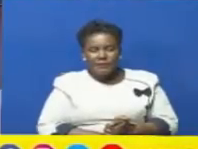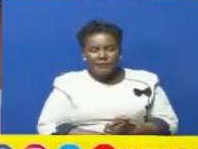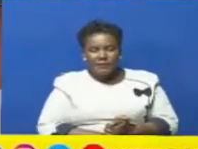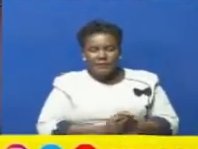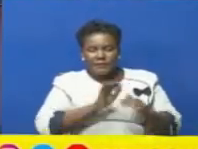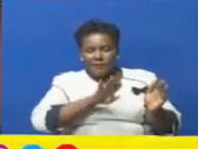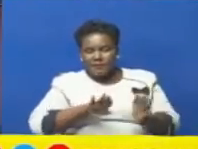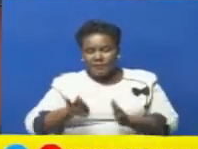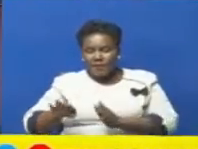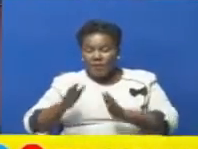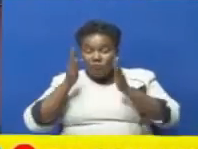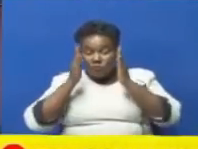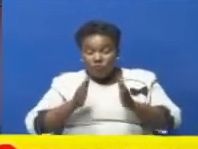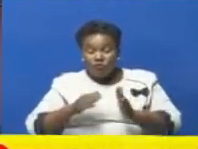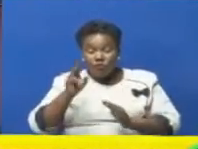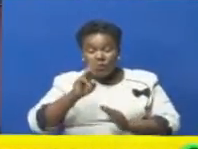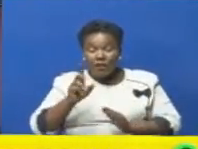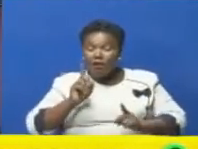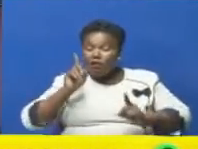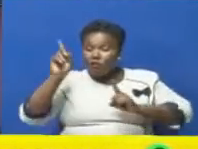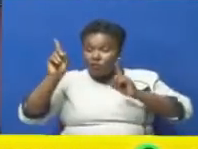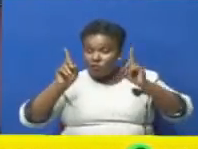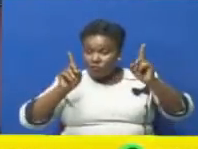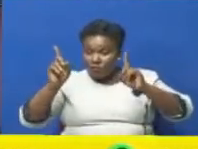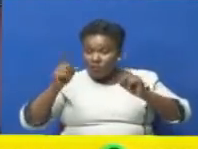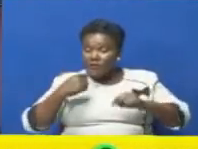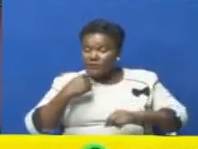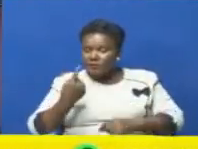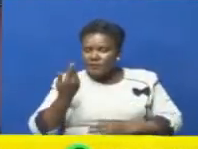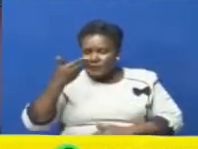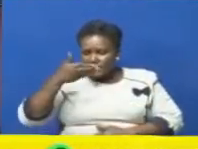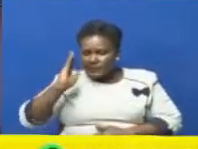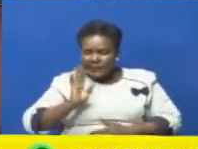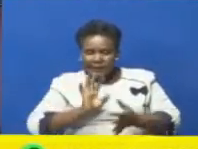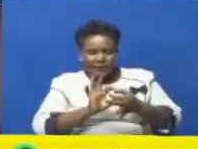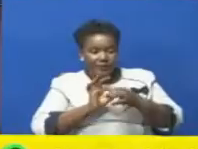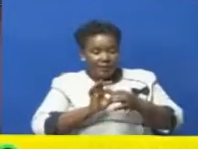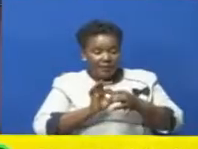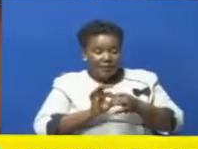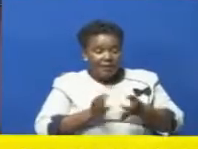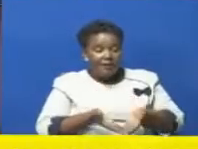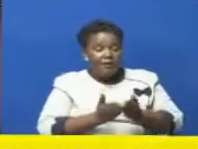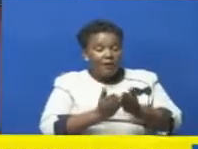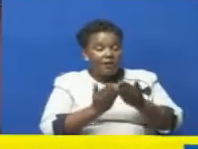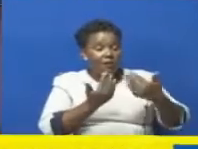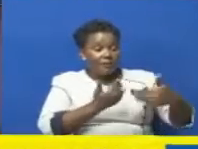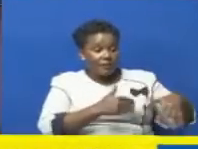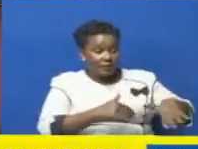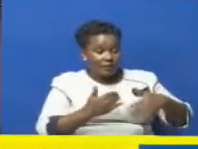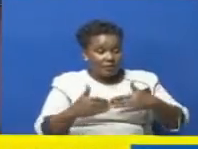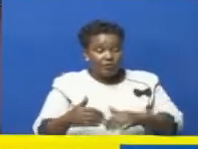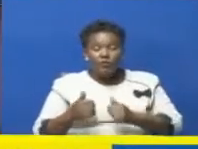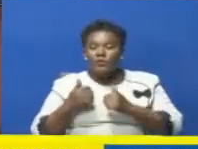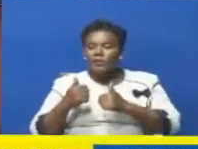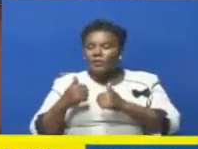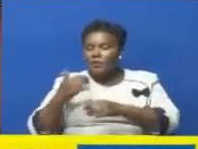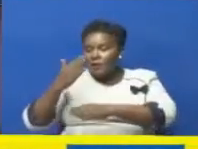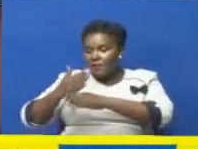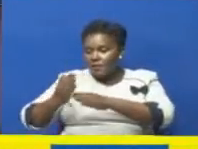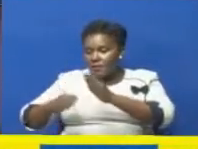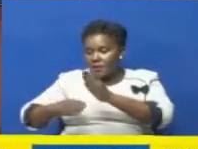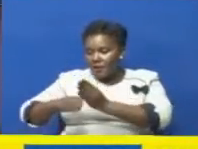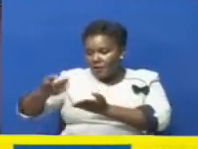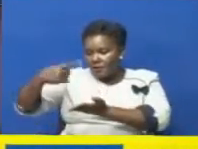Mkuu wa wilaya ya Kondoa Dr. Hamis Mkanachi amesema serikali kwa kushirikiana na wadau wa michezo nchini wanatarajia kujenga kituo cha kisasa